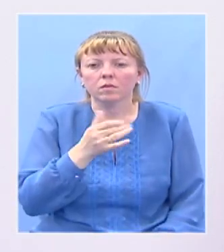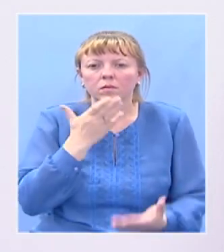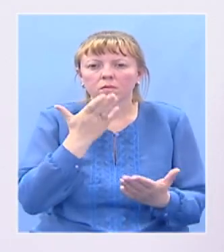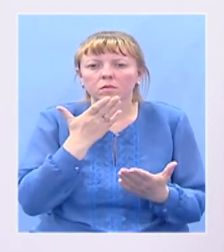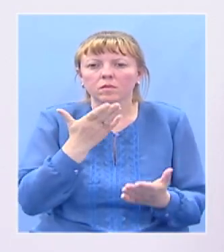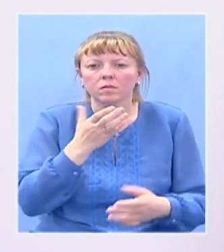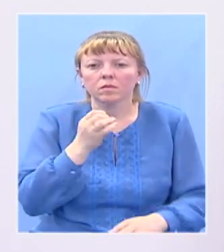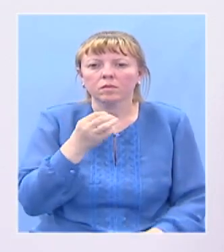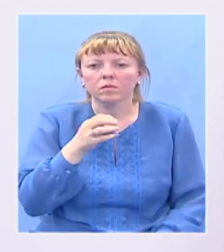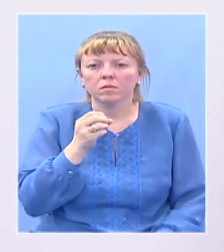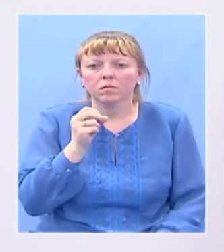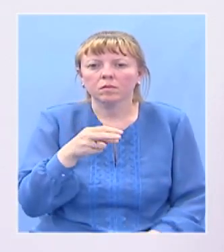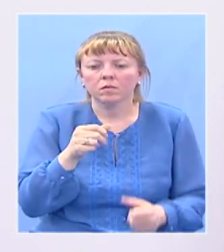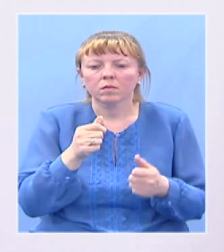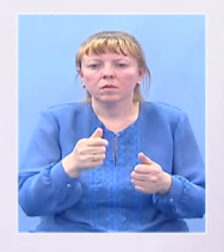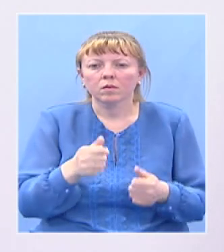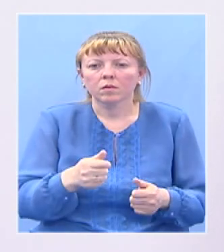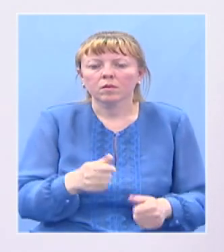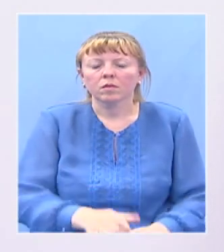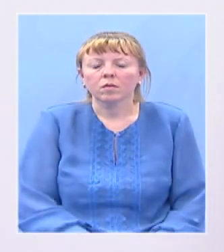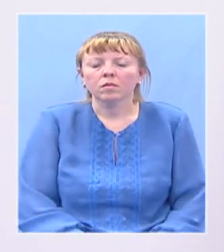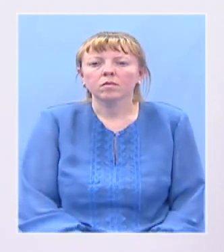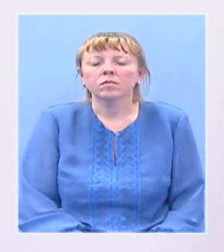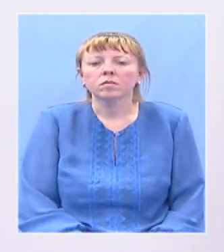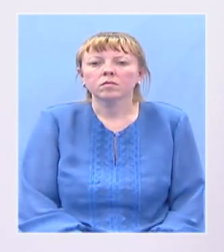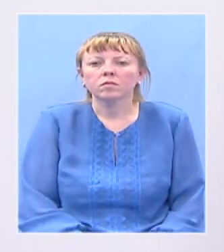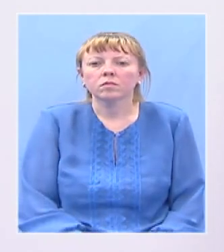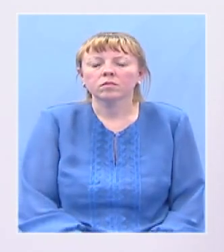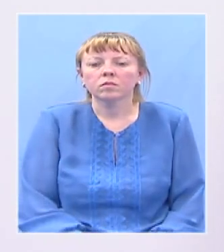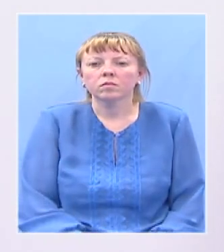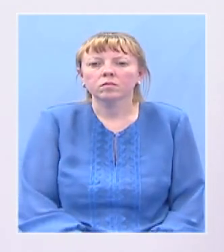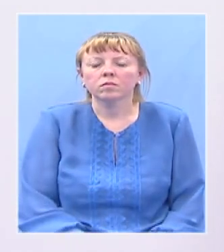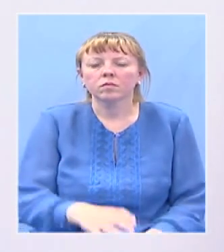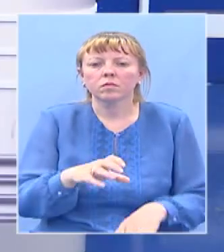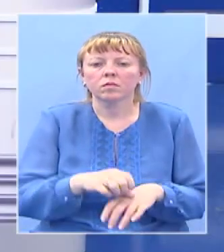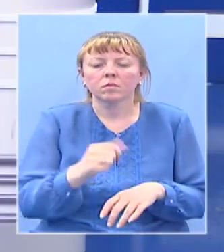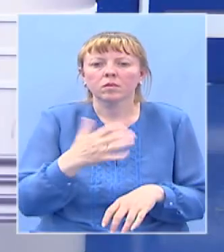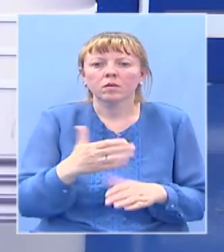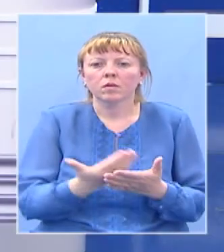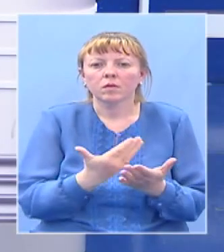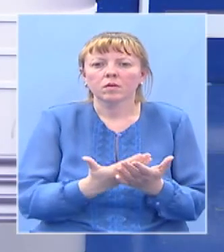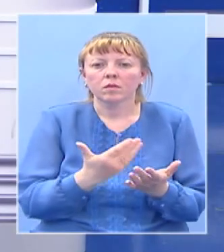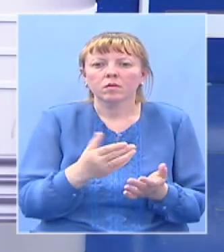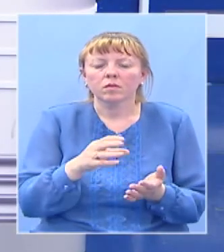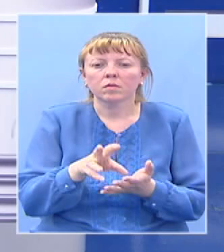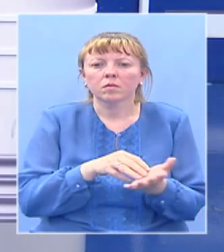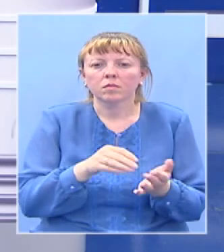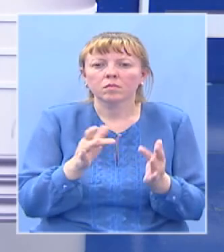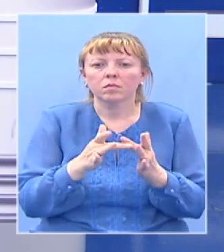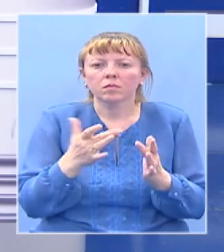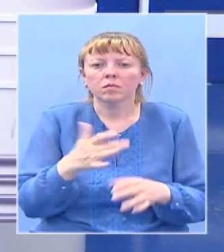тахографа специальная карта инспекторская после того информа с данного